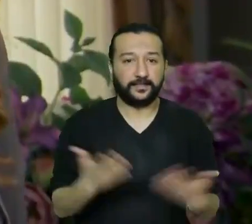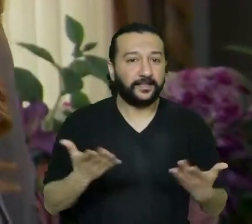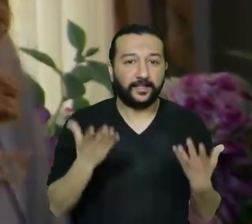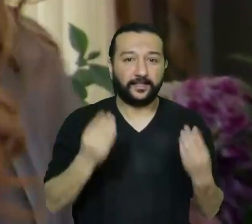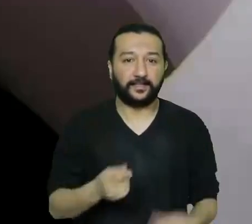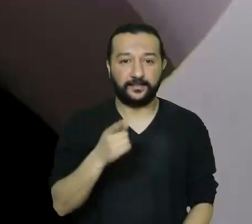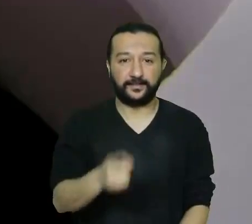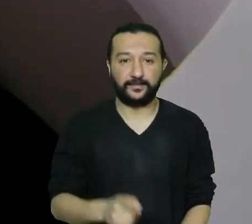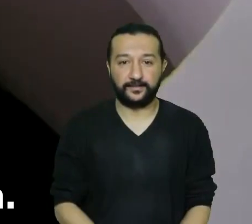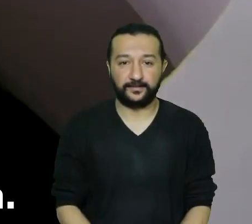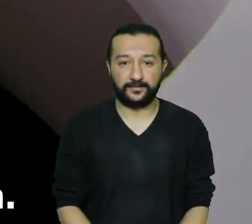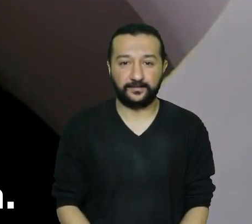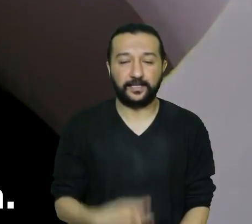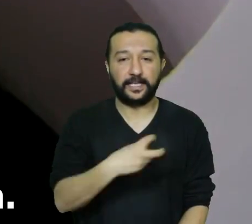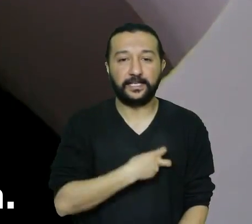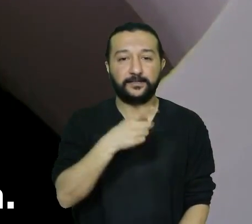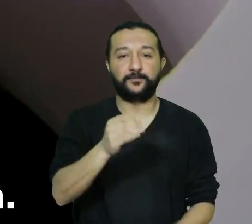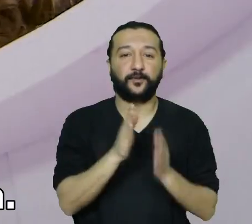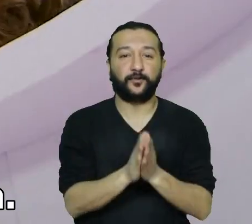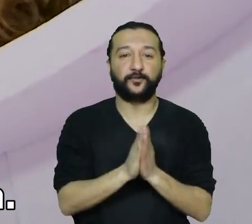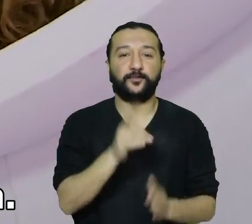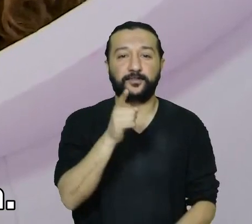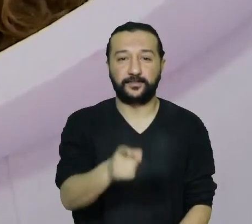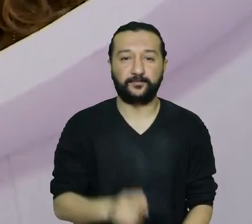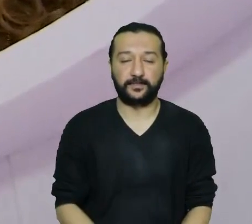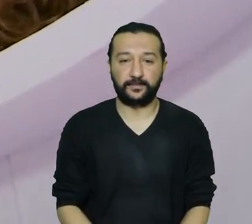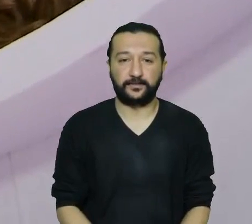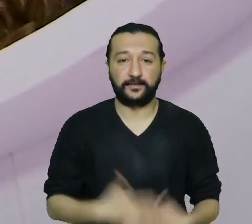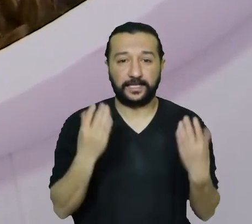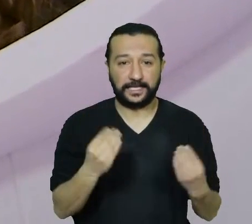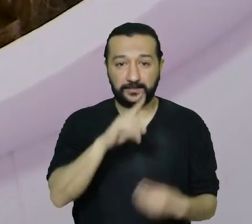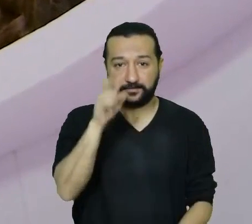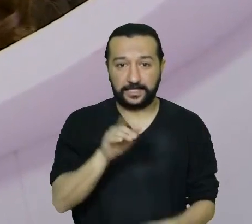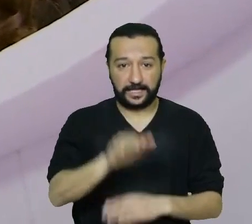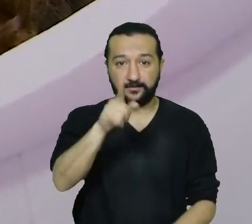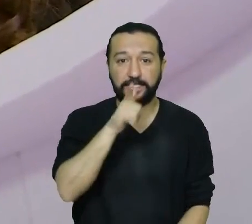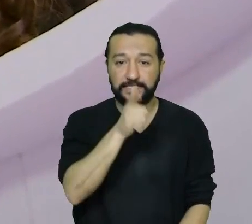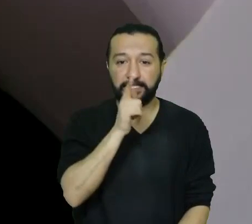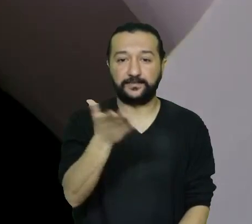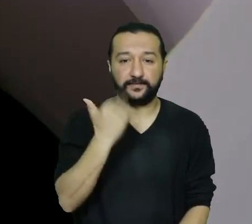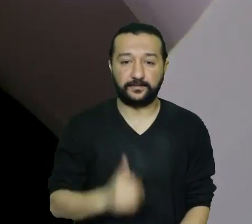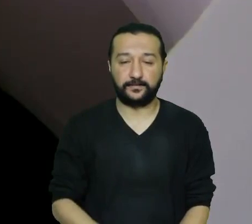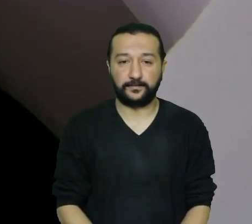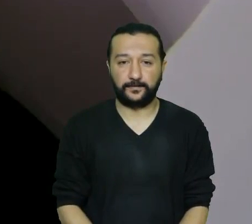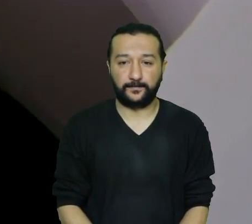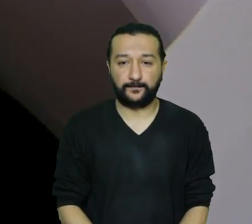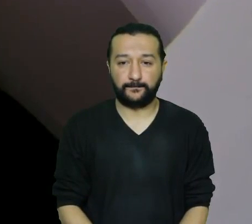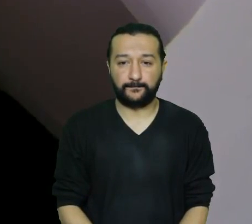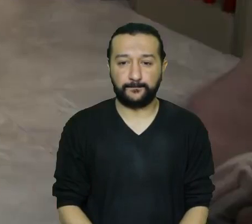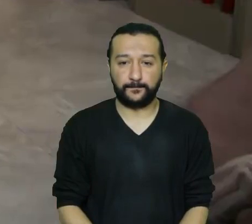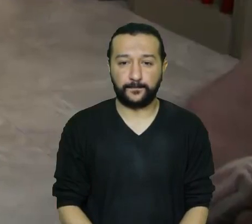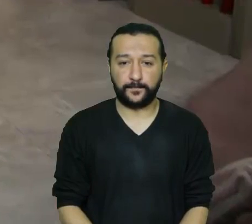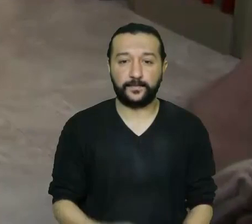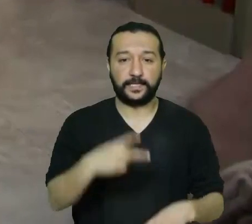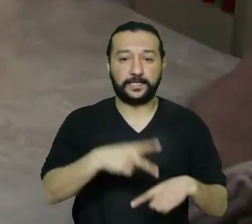Ne? Aşkım çok özür dilerim ya. İyi misin hayatım? Ses ver. Sarp